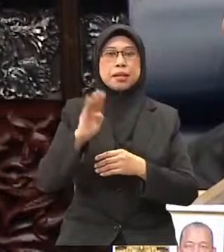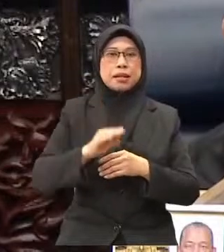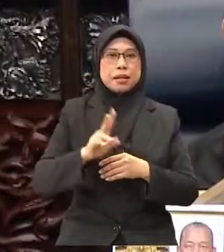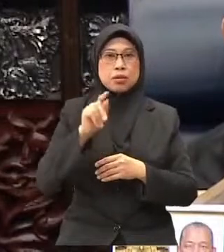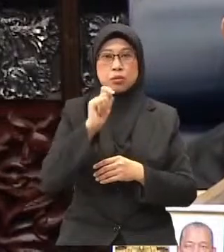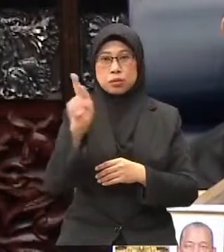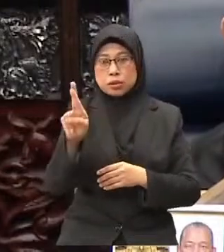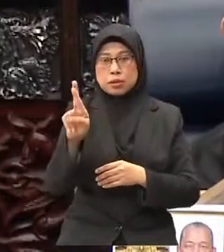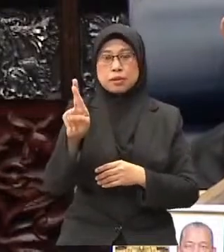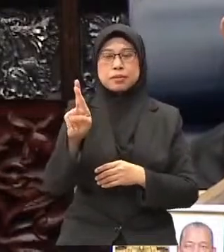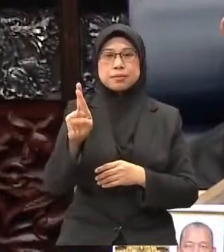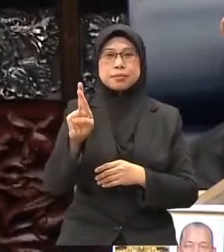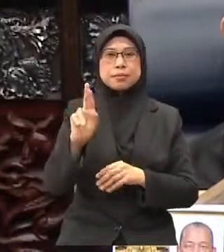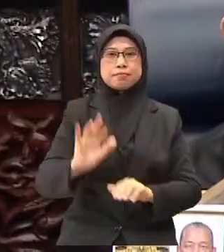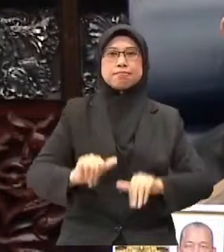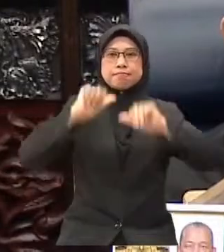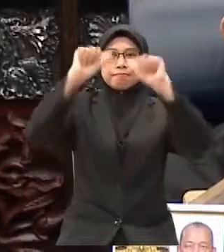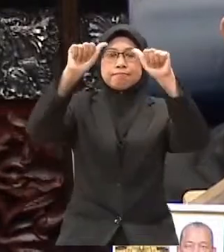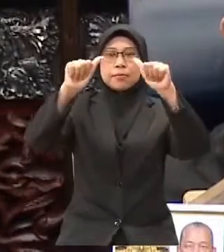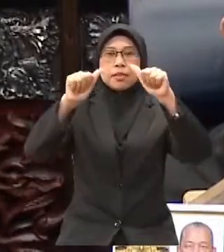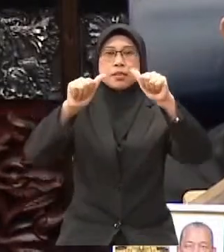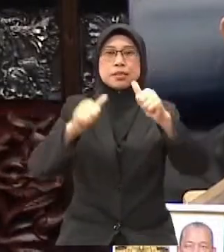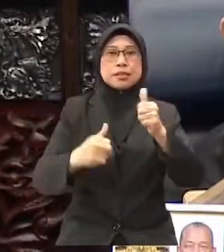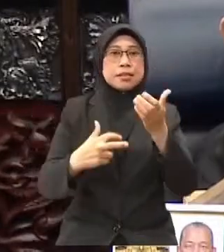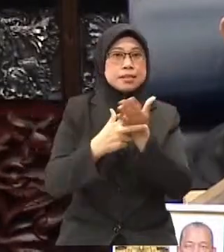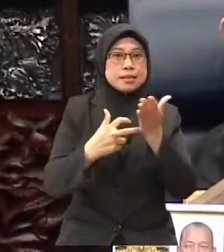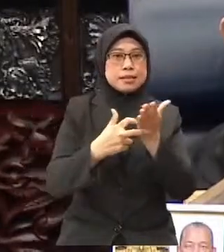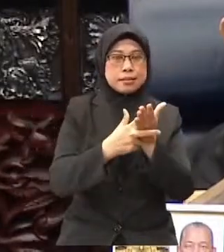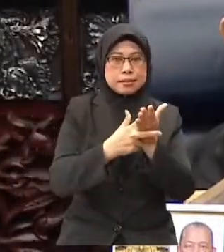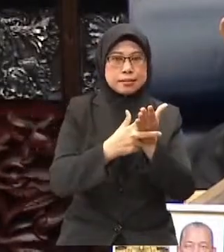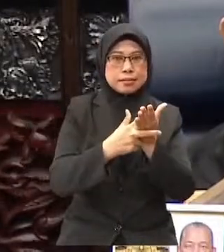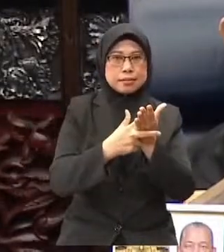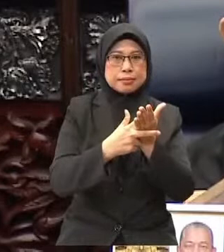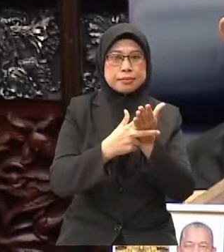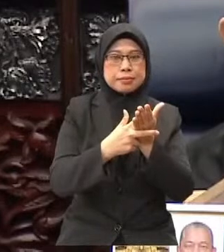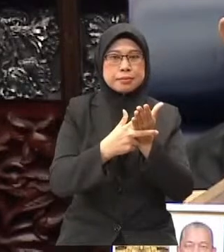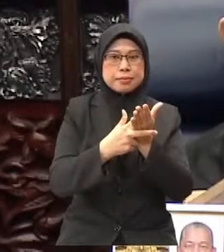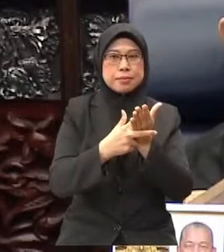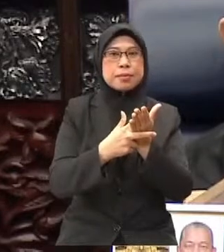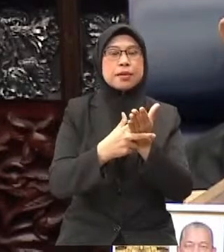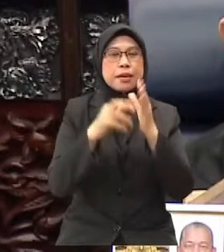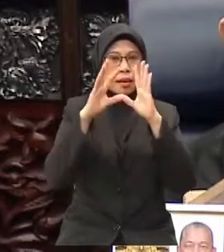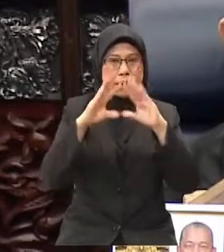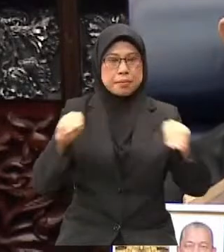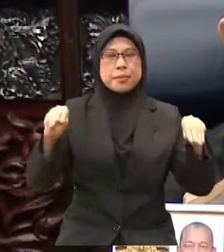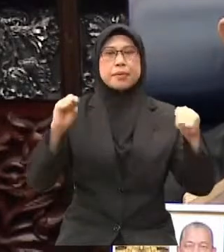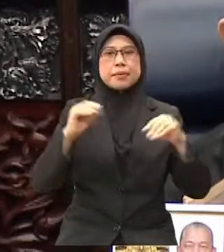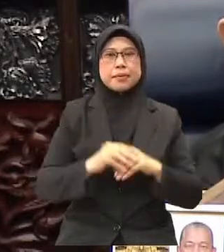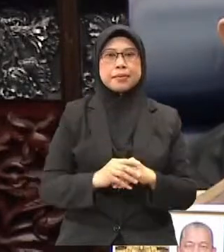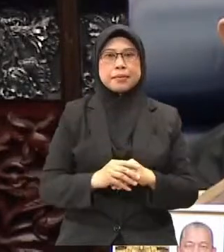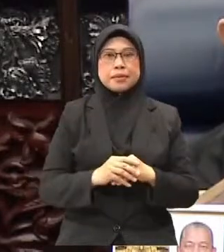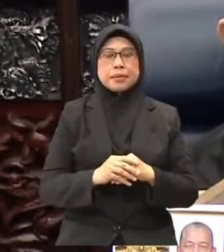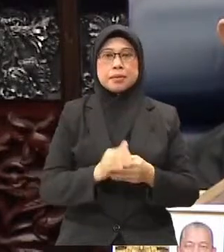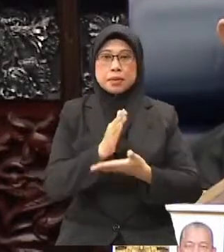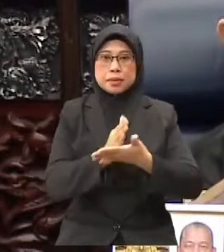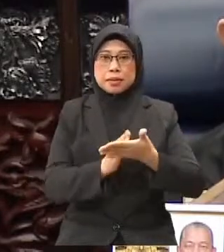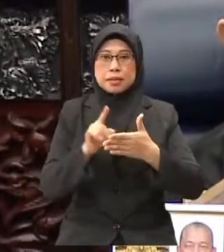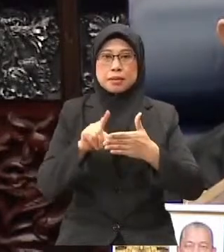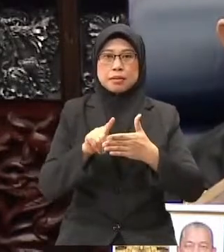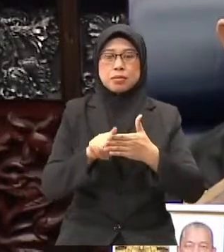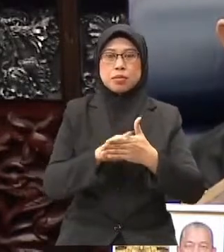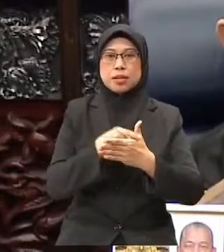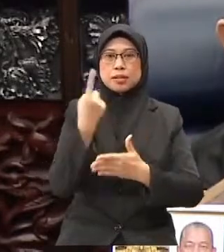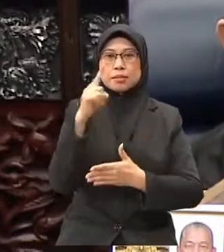Klang penaik tarafan sistem tiket ataupun aatic fair collection kini hampir selesai mulai pertengahan November